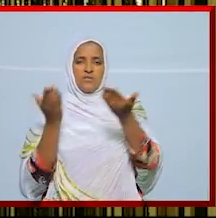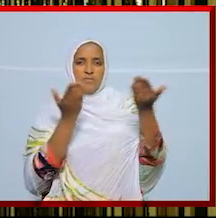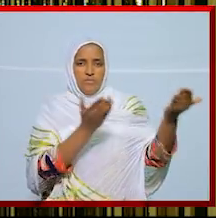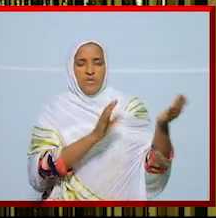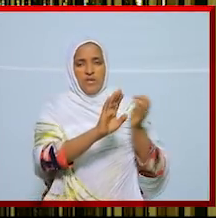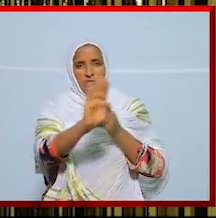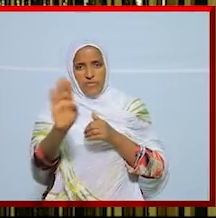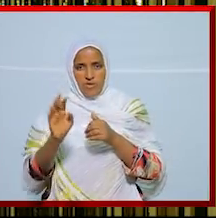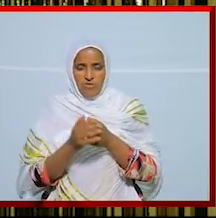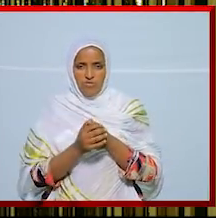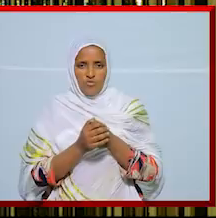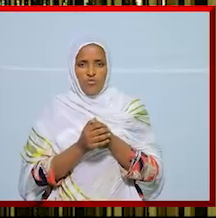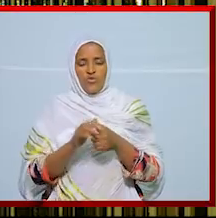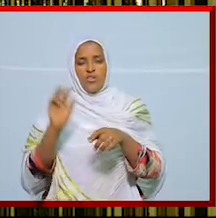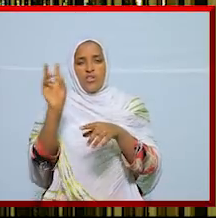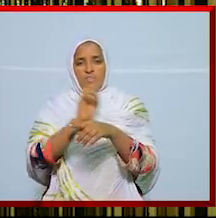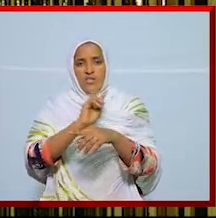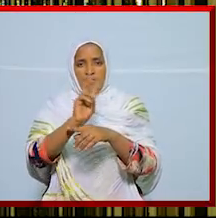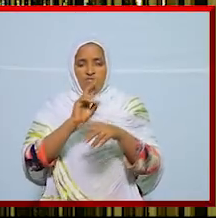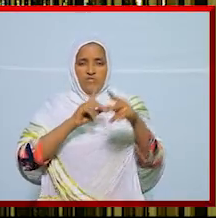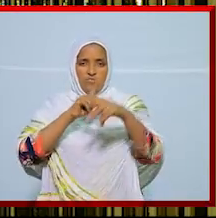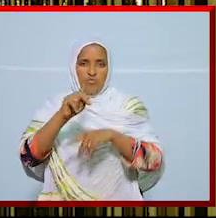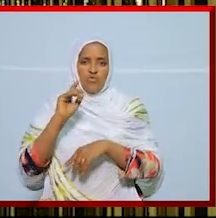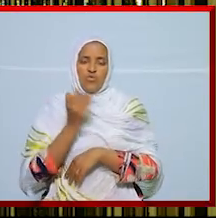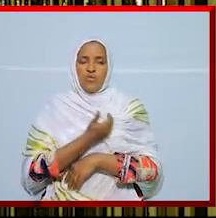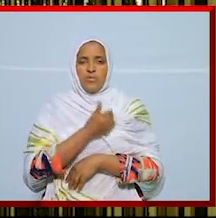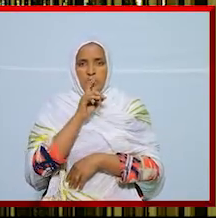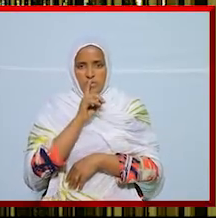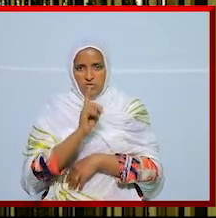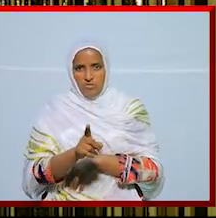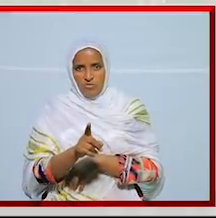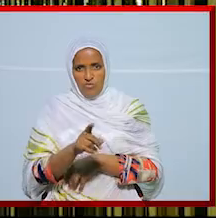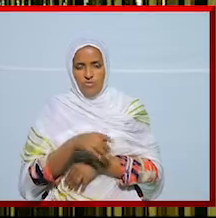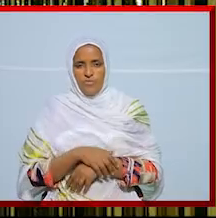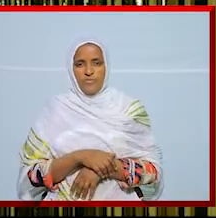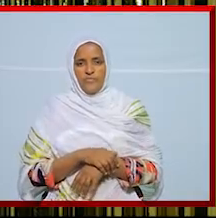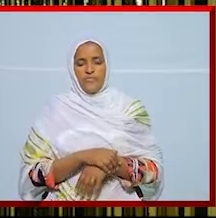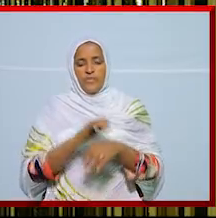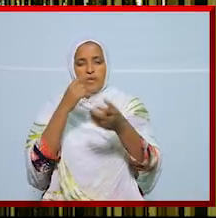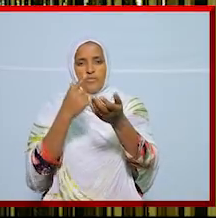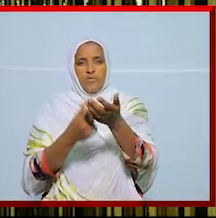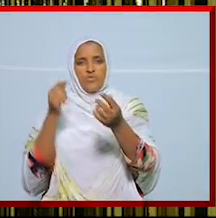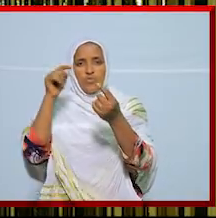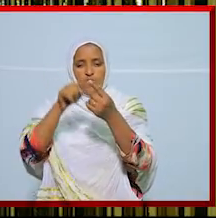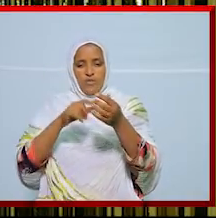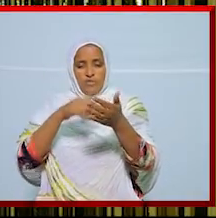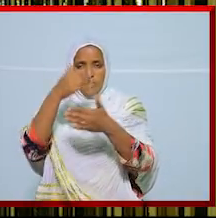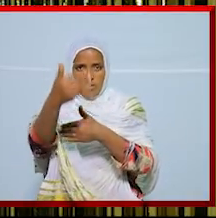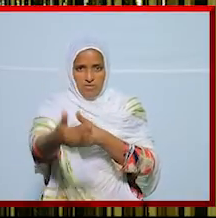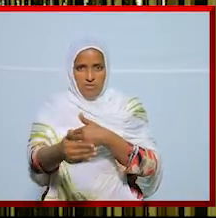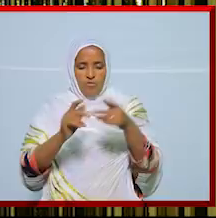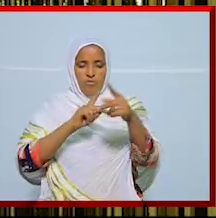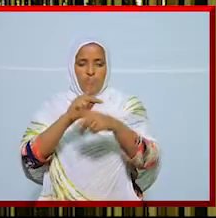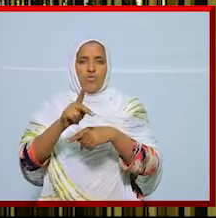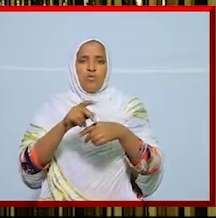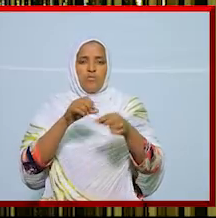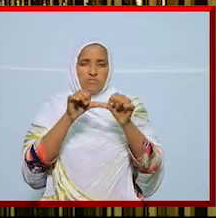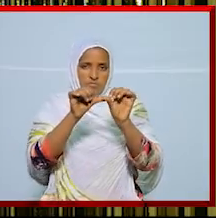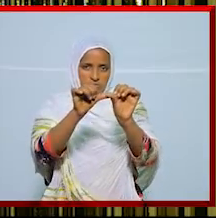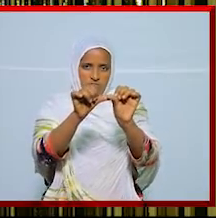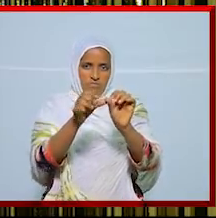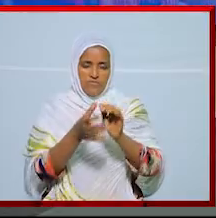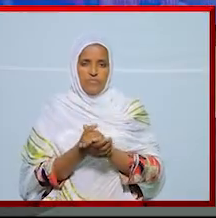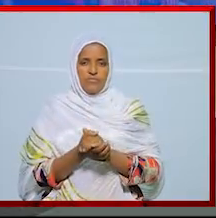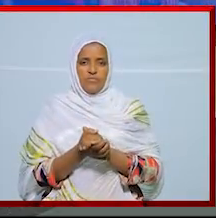እየተዘጋጀ የሚቀርብላችሁ የቴሌቪዥን መርሃ ግብራችን ነው። በዚሁ ወደሚቀጥለው መርሃ ግብራችን